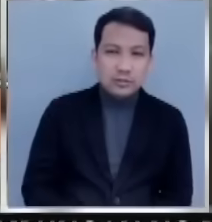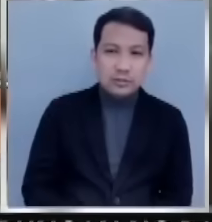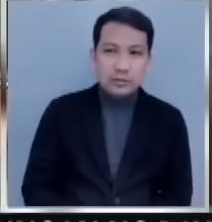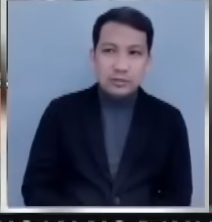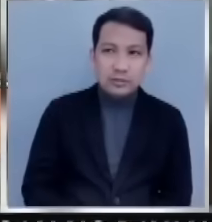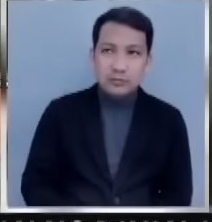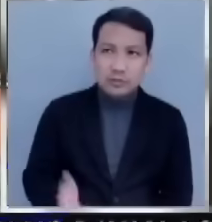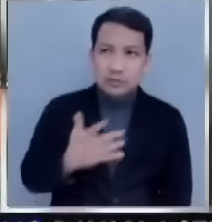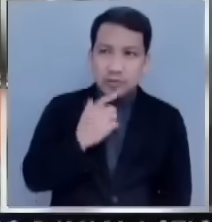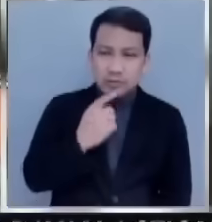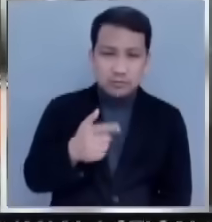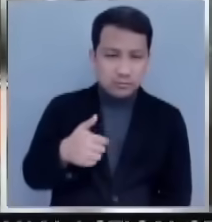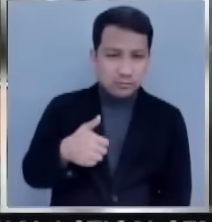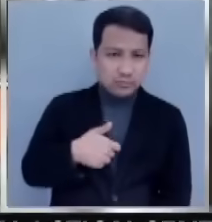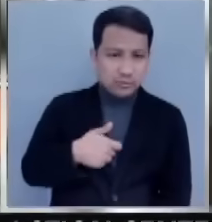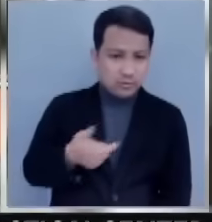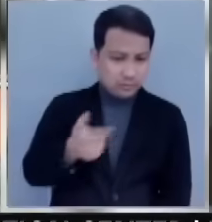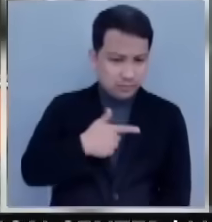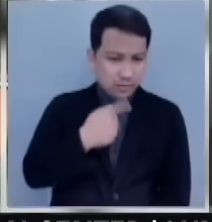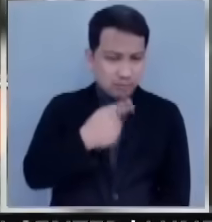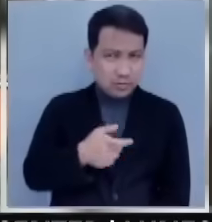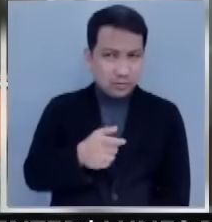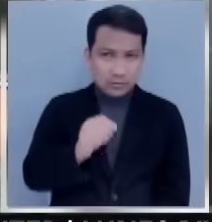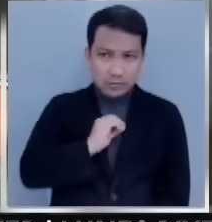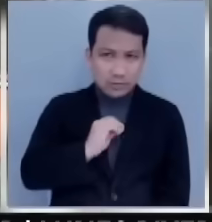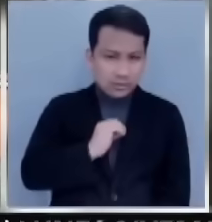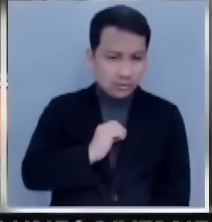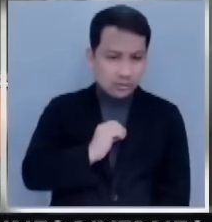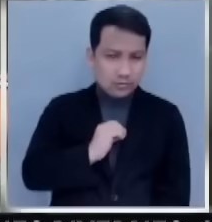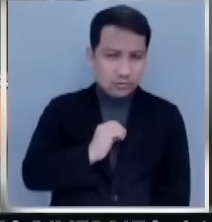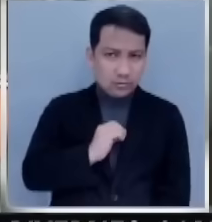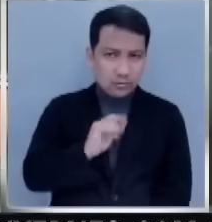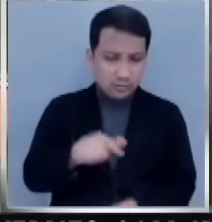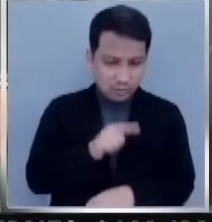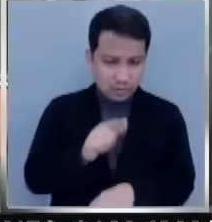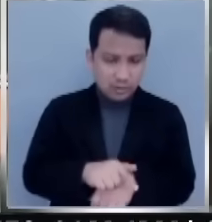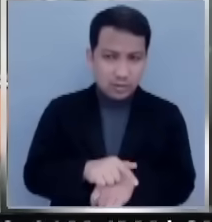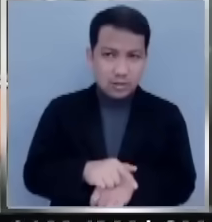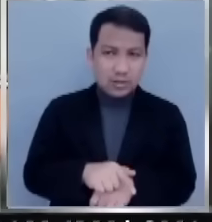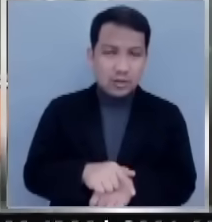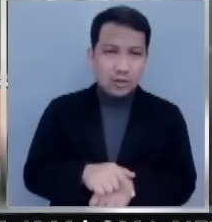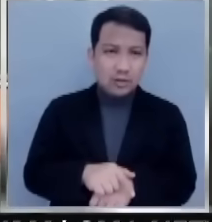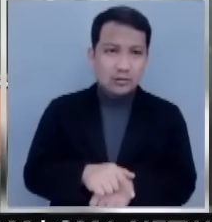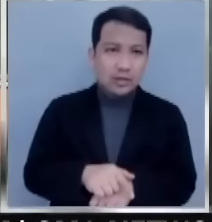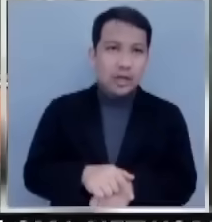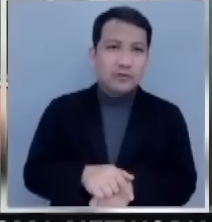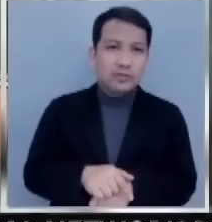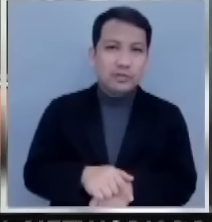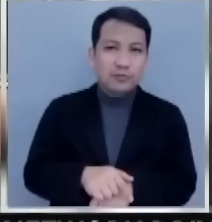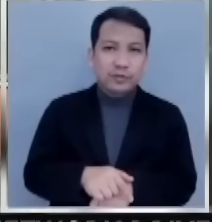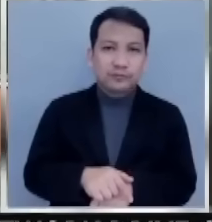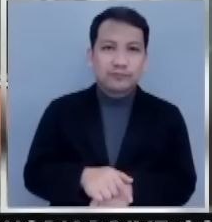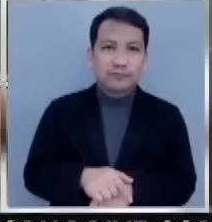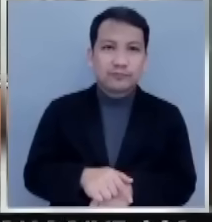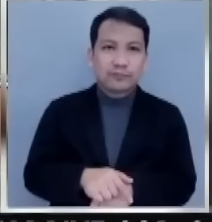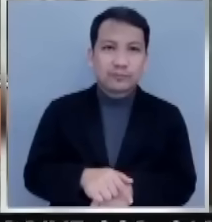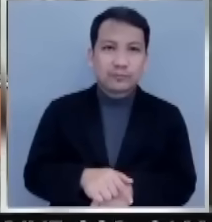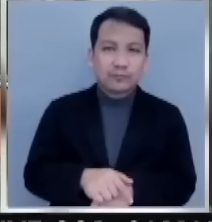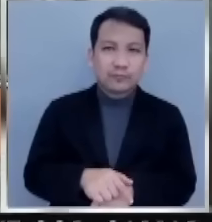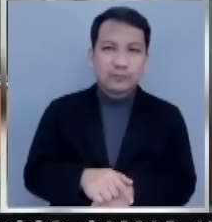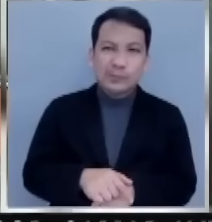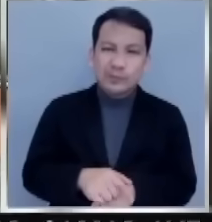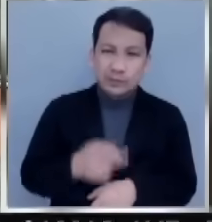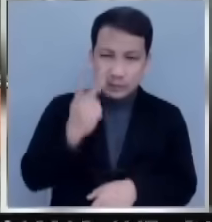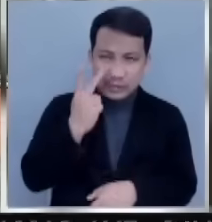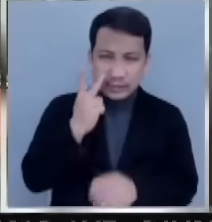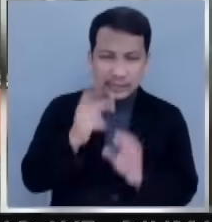naman inangkin niya akin ang lupa na yan. So hindi ikaw yung may nagpaputok ng baril? Hindi po. Ako po sa katunayan may dala kong ita kasi raw-araw magkusukbit ng ita kasi tabas